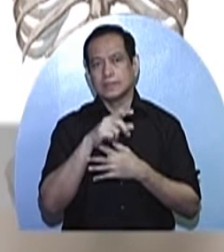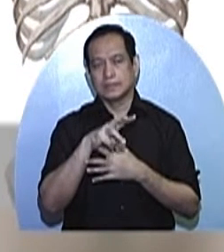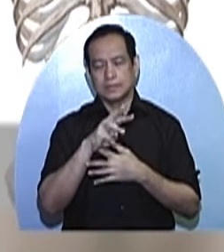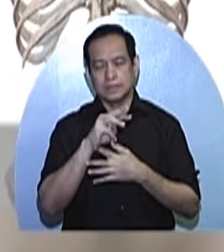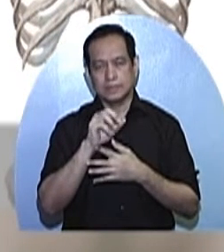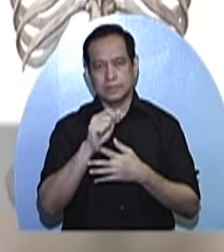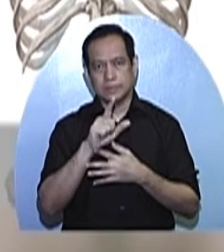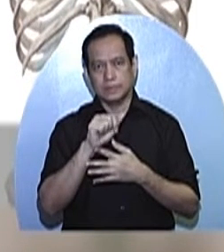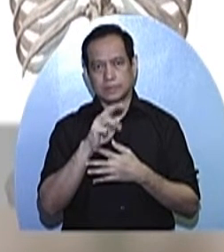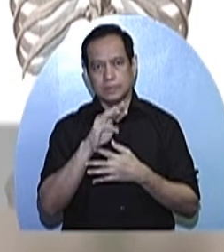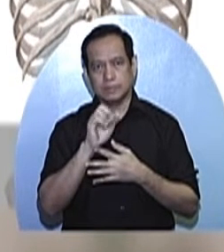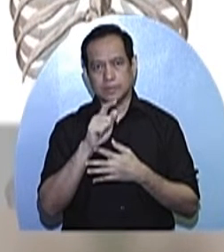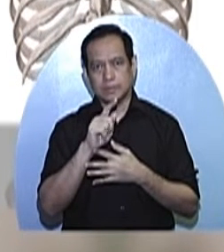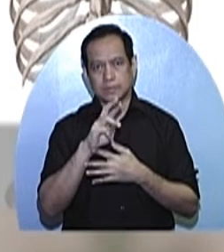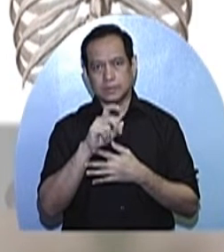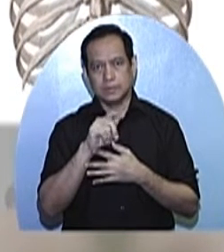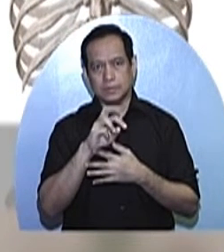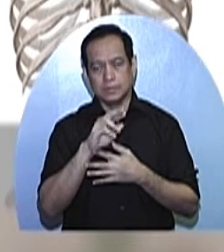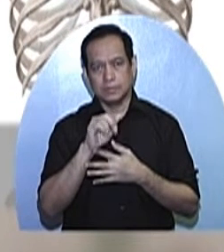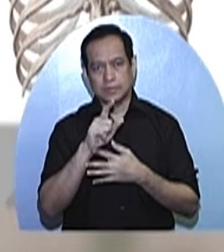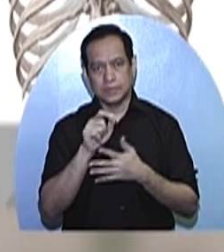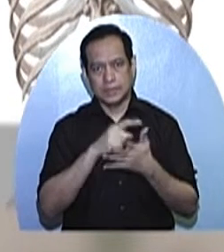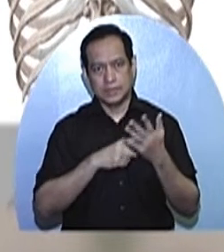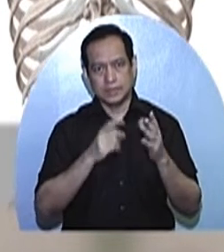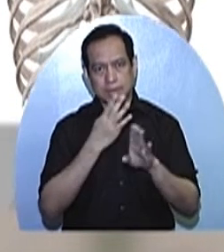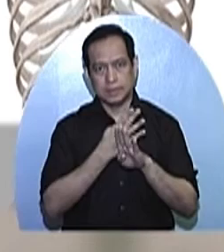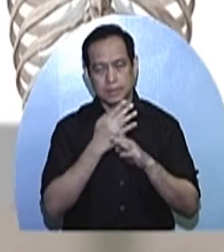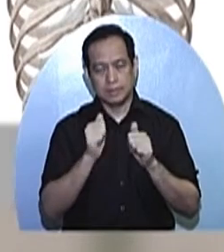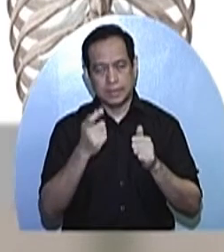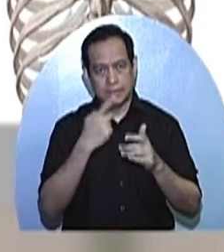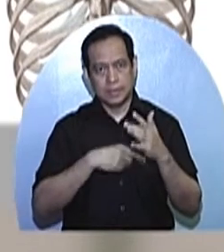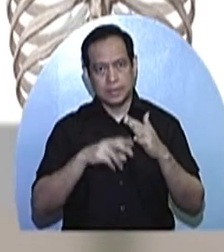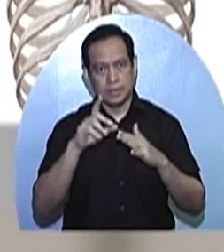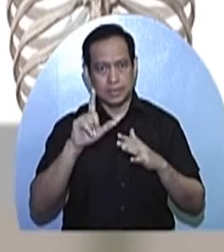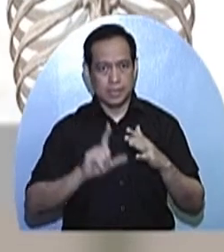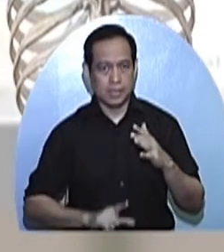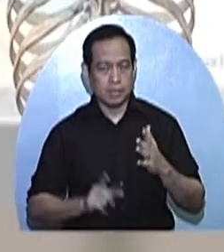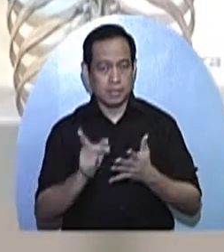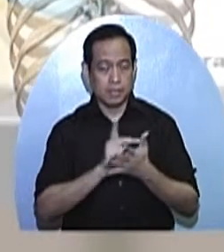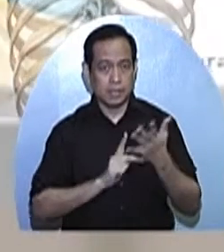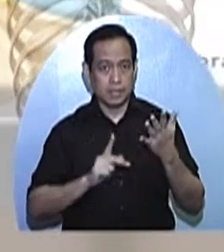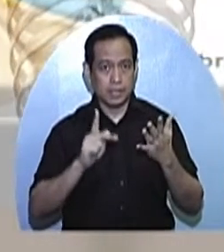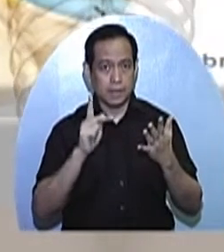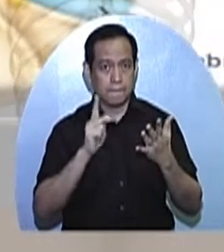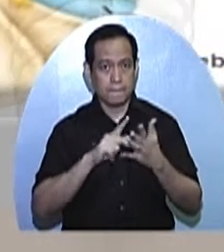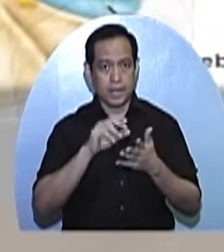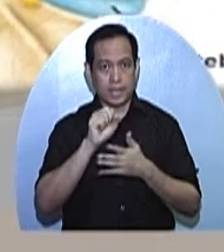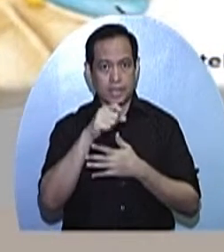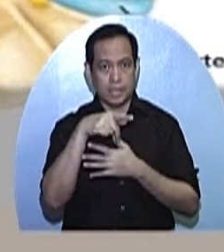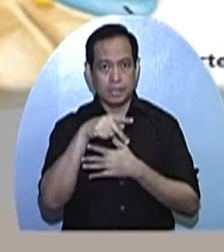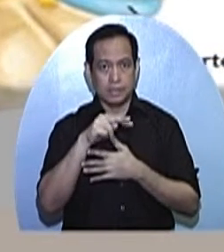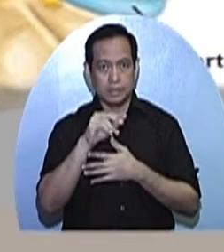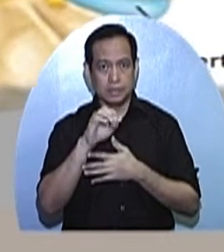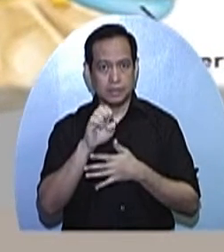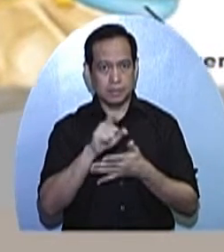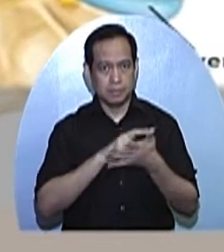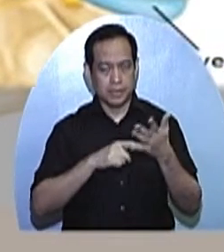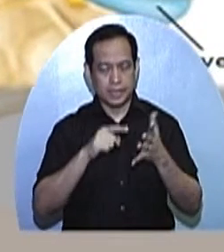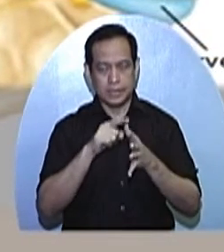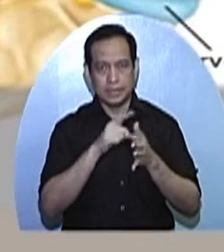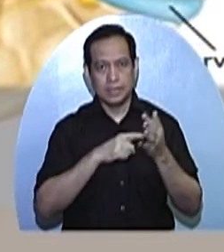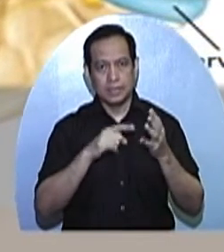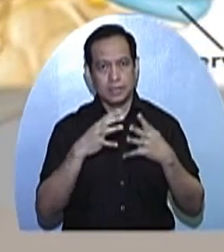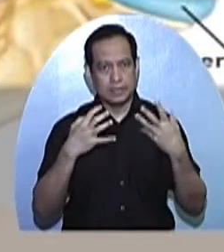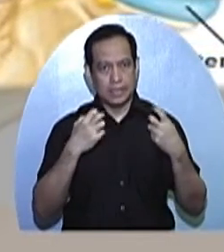vertebra. Ito ay ang buto na matatagpuan sa ibabang bahagi ng gulugod. Ang lumbar vertebra ay isa sa